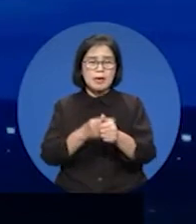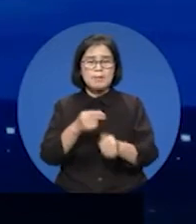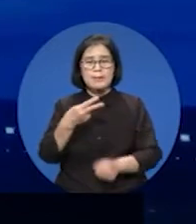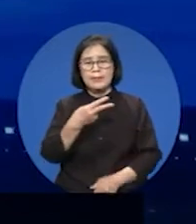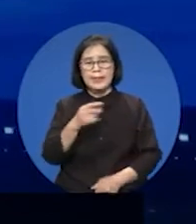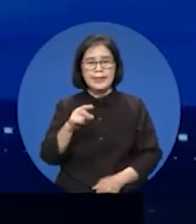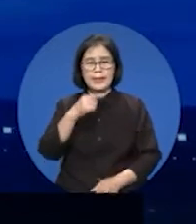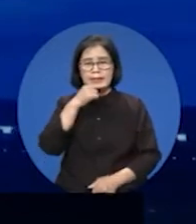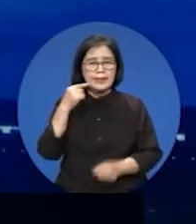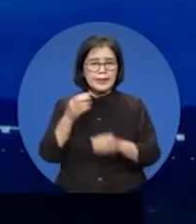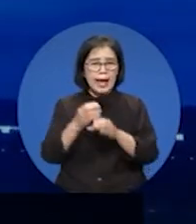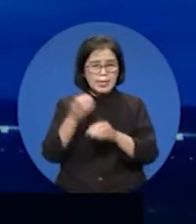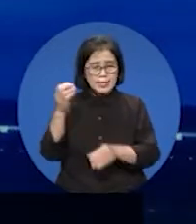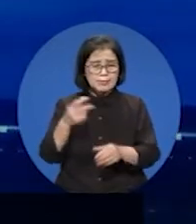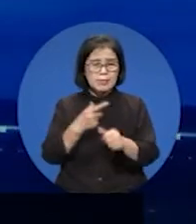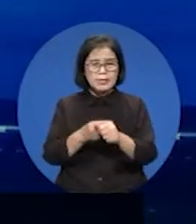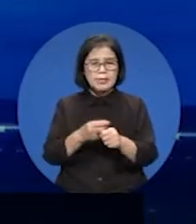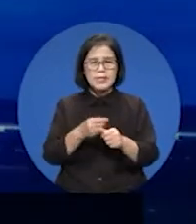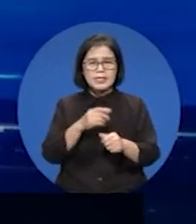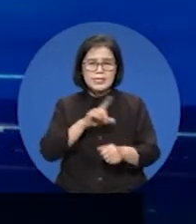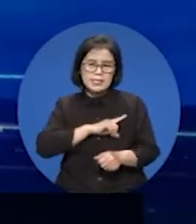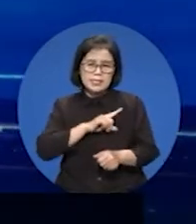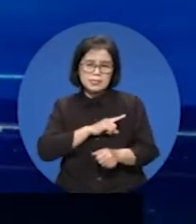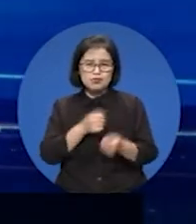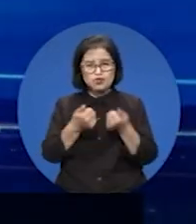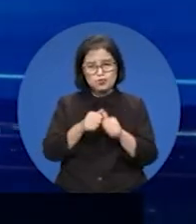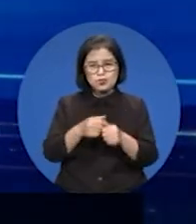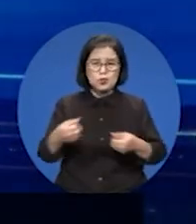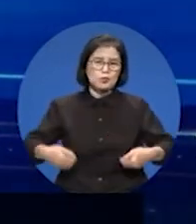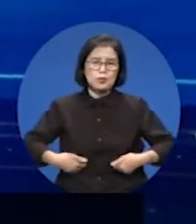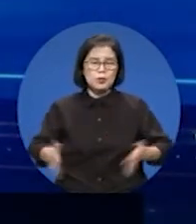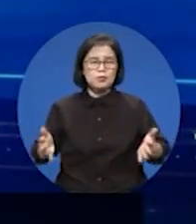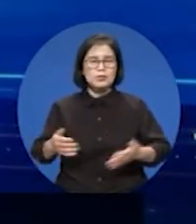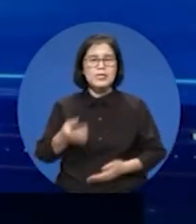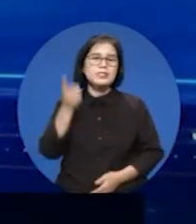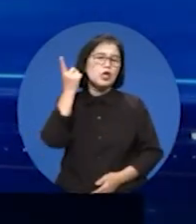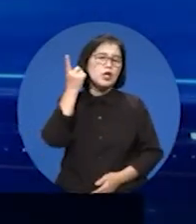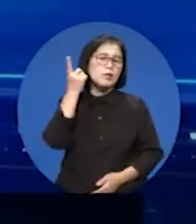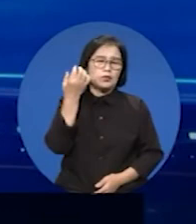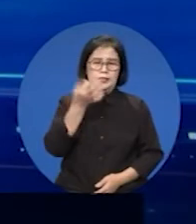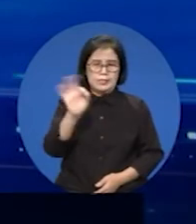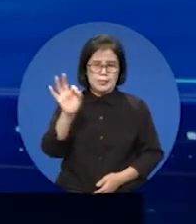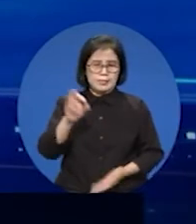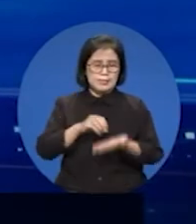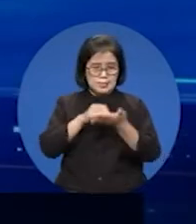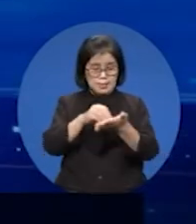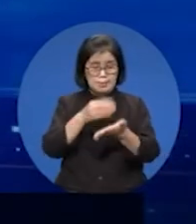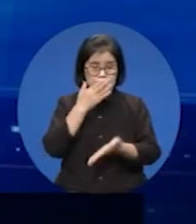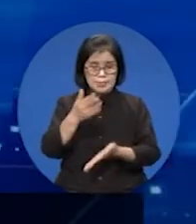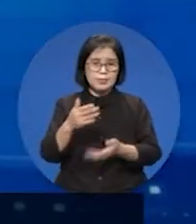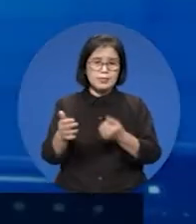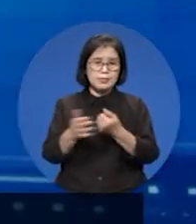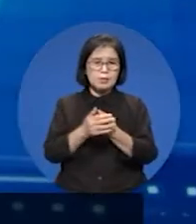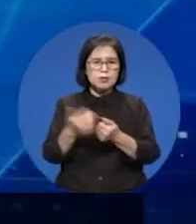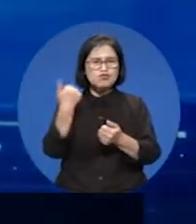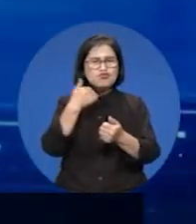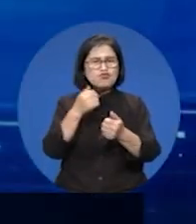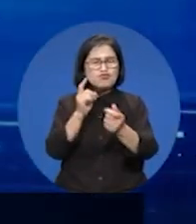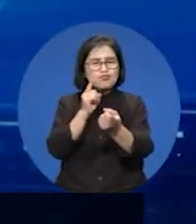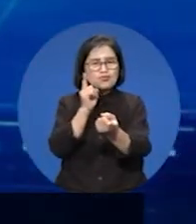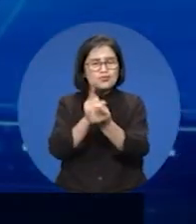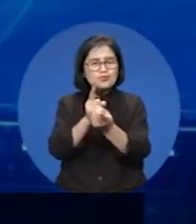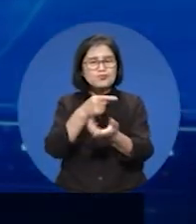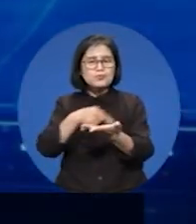당근 마켓, 실명이나 주민번호가 필요 없습니다. 전화번호로만 인증을 받아 가입할 수가 있기 때문에 상대가 뭐 피해를